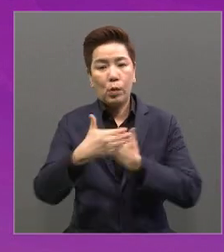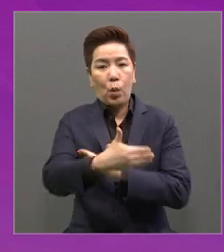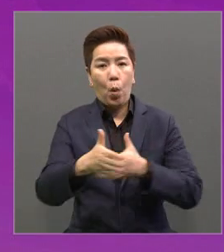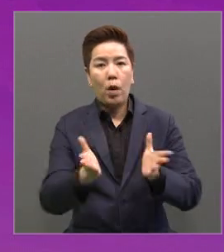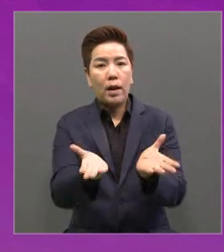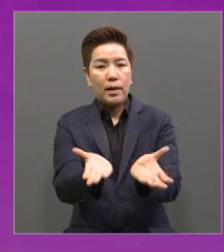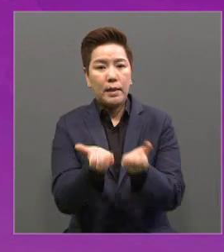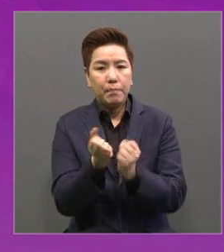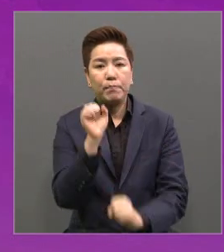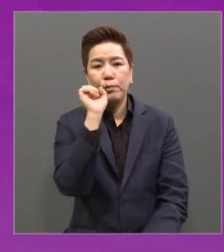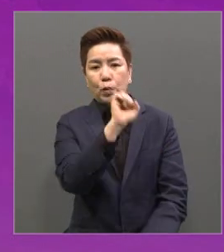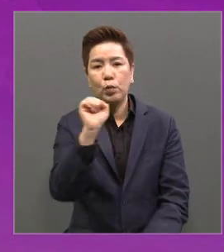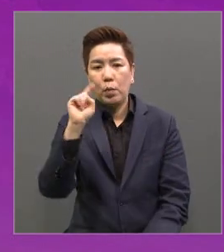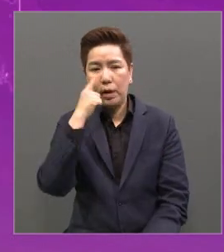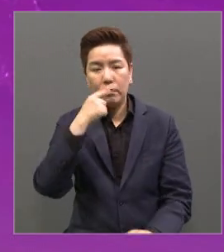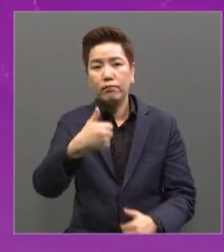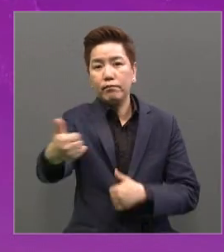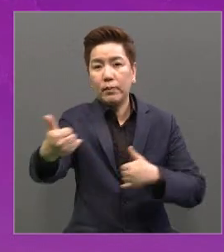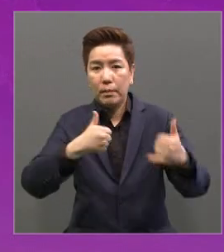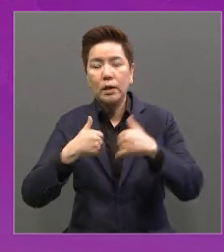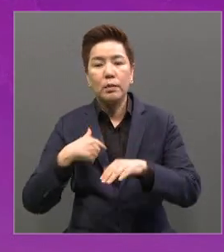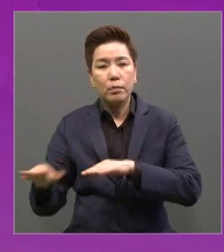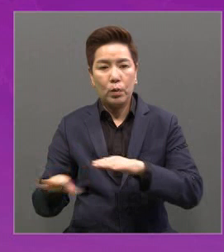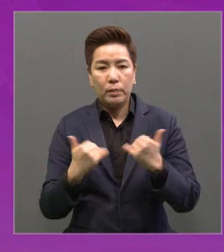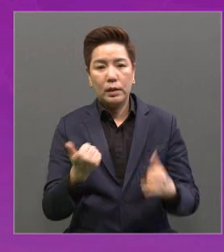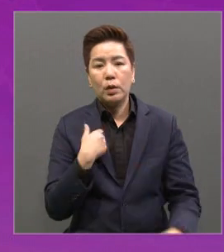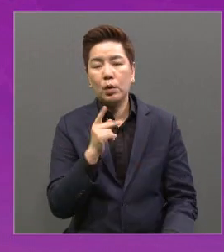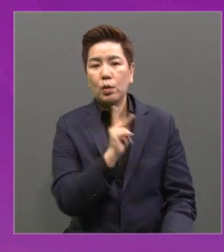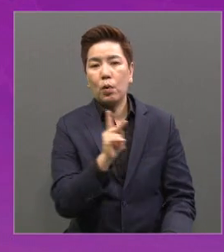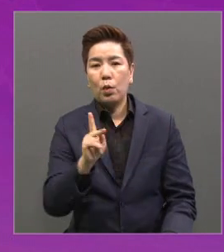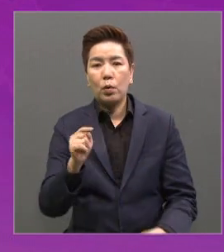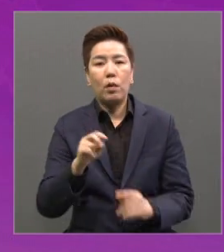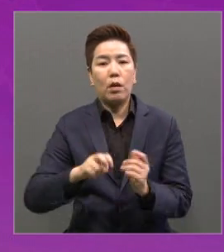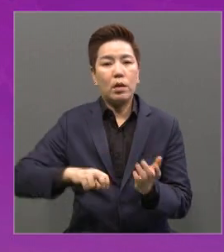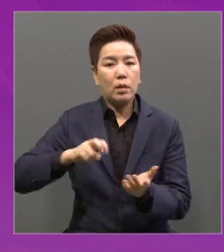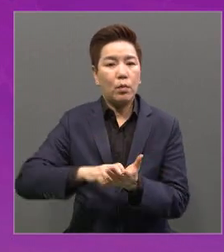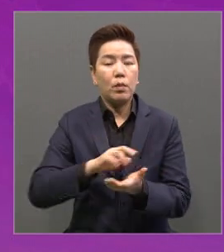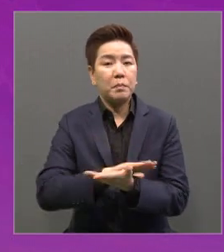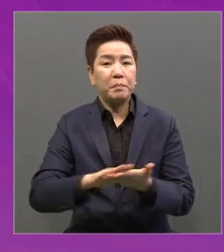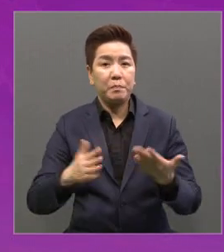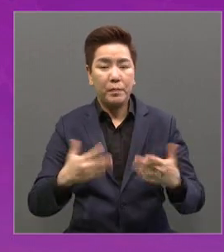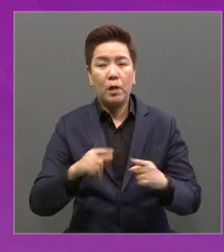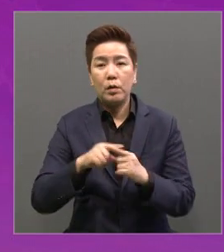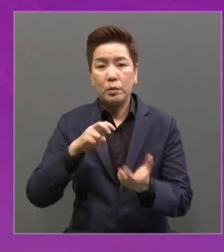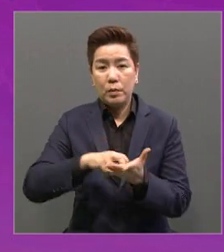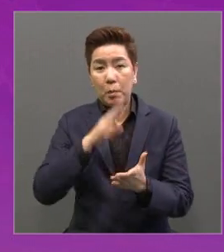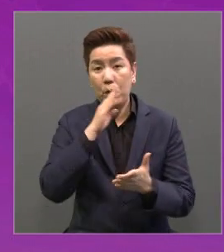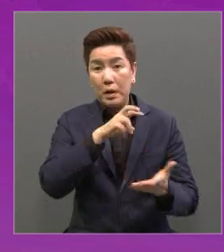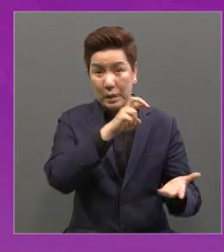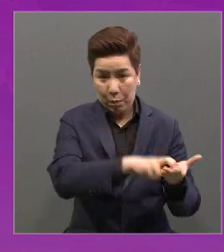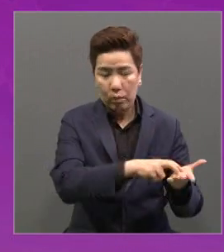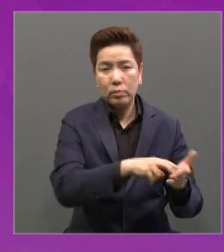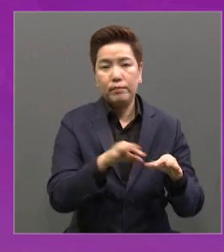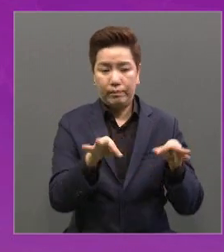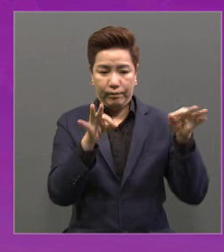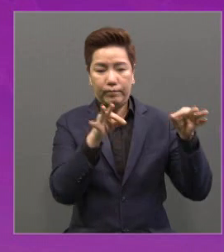เพื่อที่จะรับแรงงานตรวจส.สแล้วนะครับหลังจากที่กกตประกาศรับรองผลเลือกตั้งอย่างเป็นทางการเมื่อไหร่